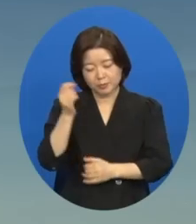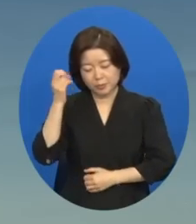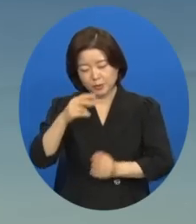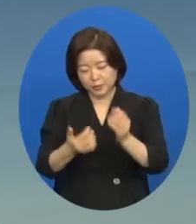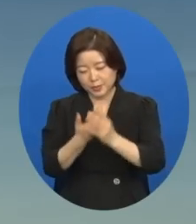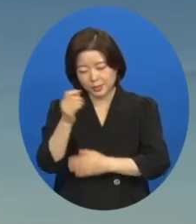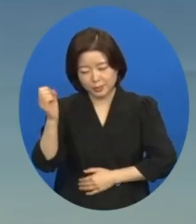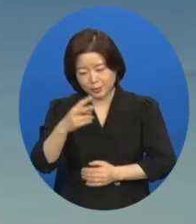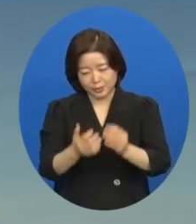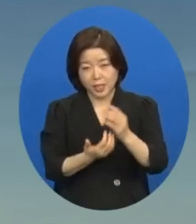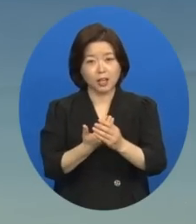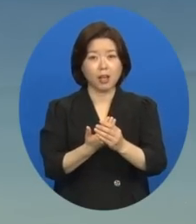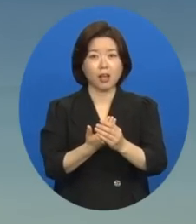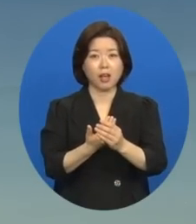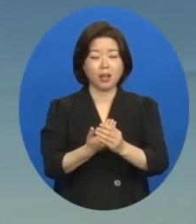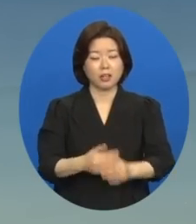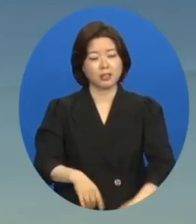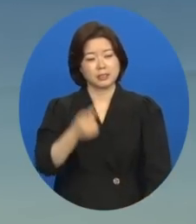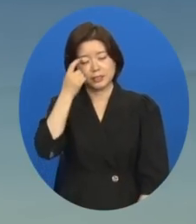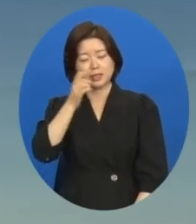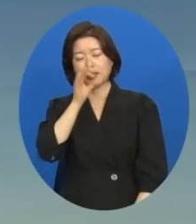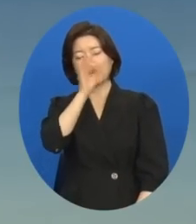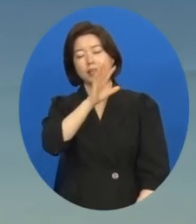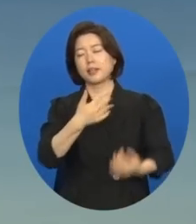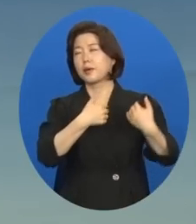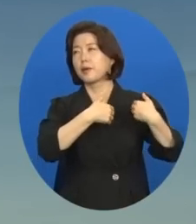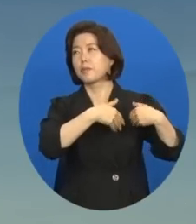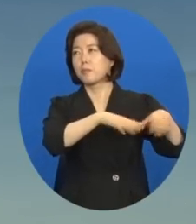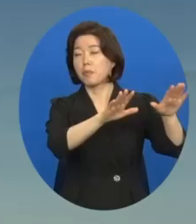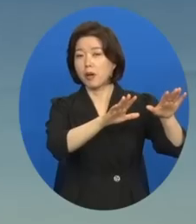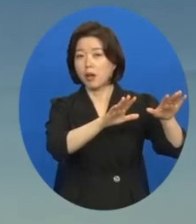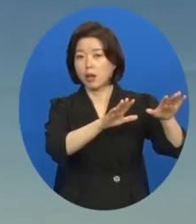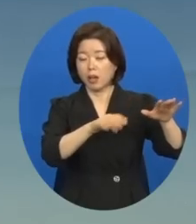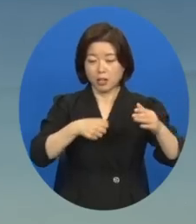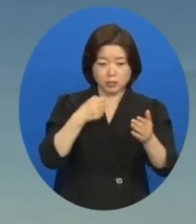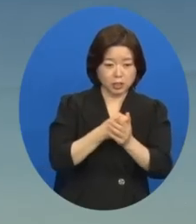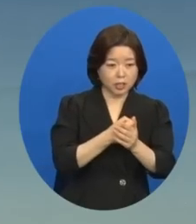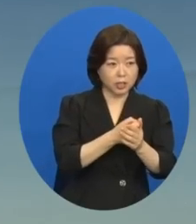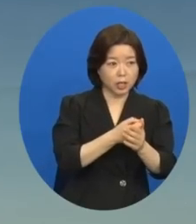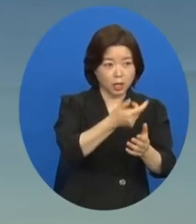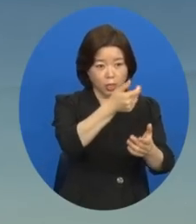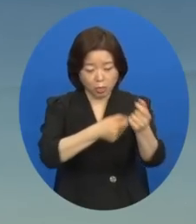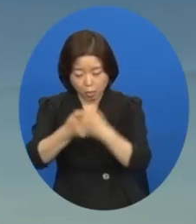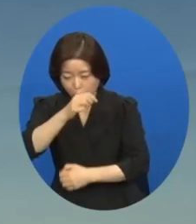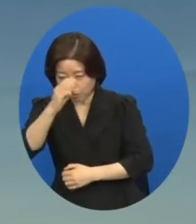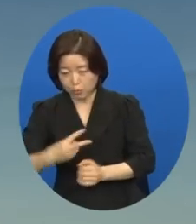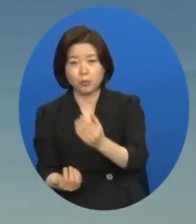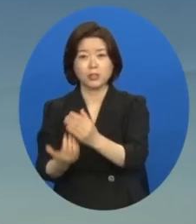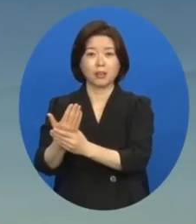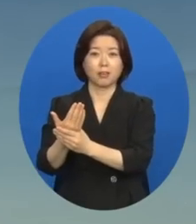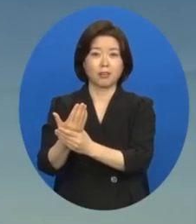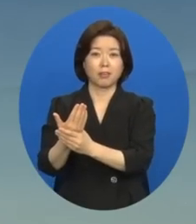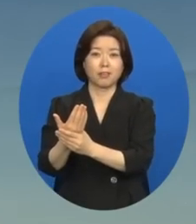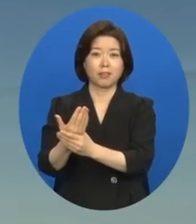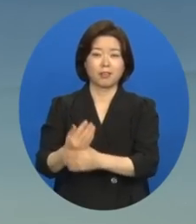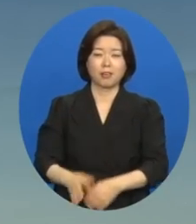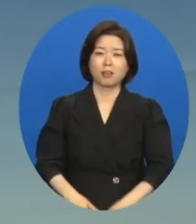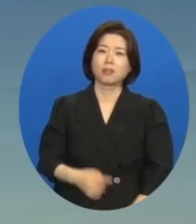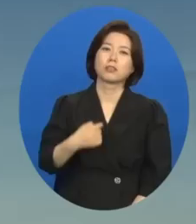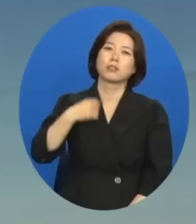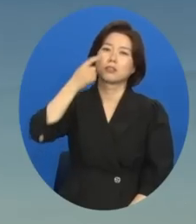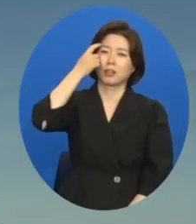생각나고 이런 생각하면 안 되지 하고 마음을 정하는데 꼬리를 물고 뒤에서 또 나 들어오고